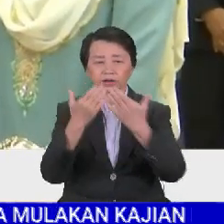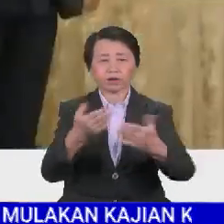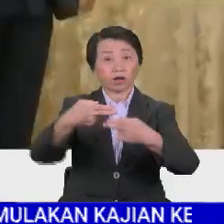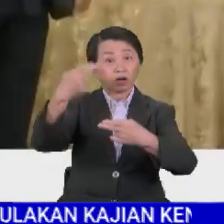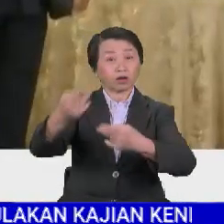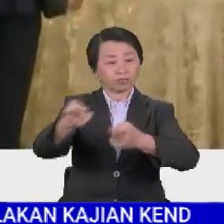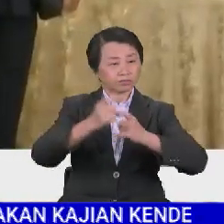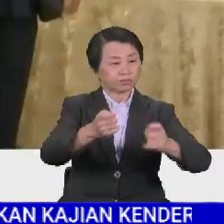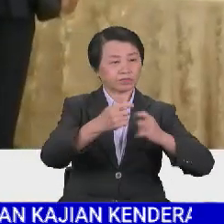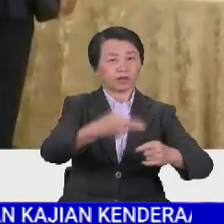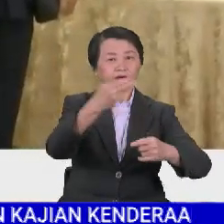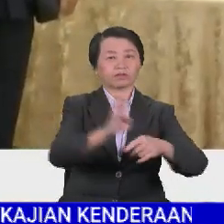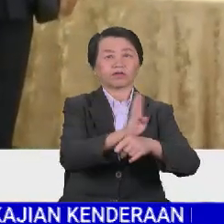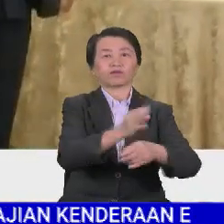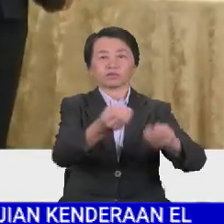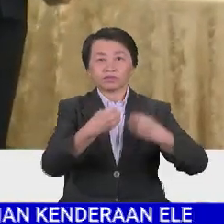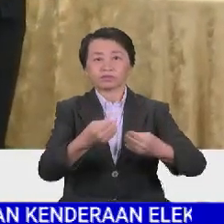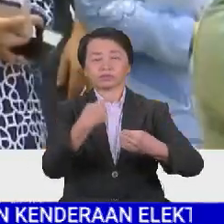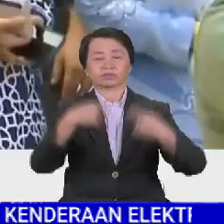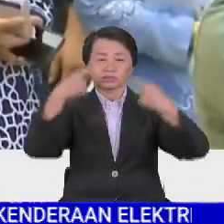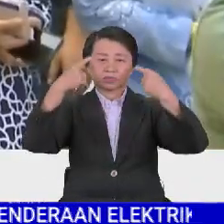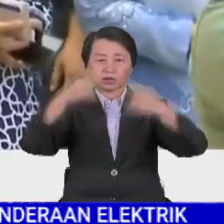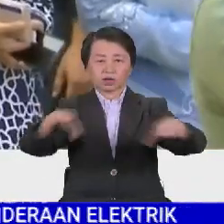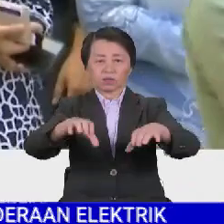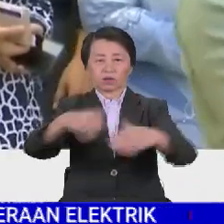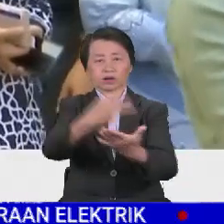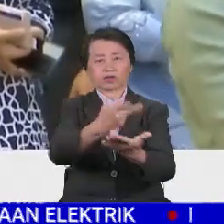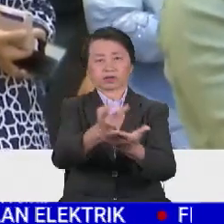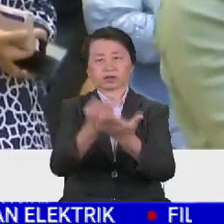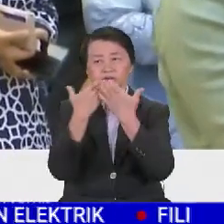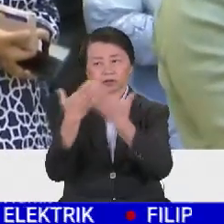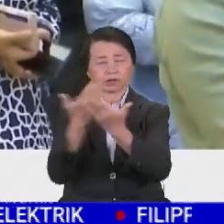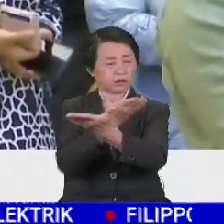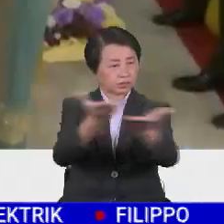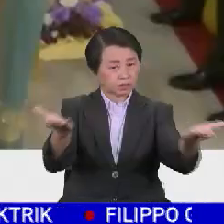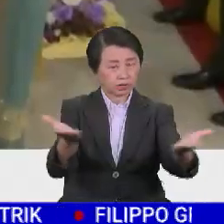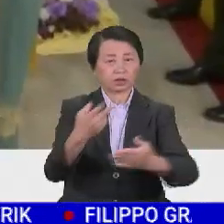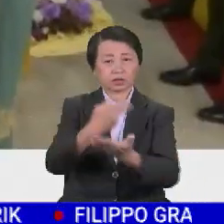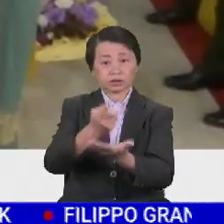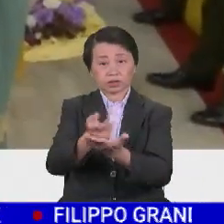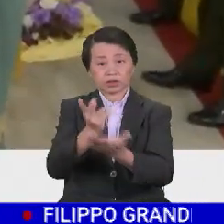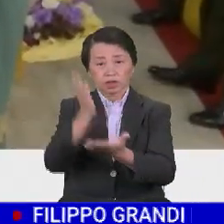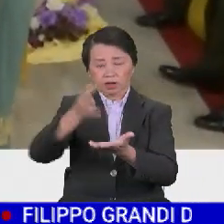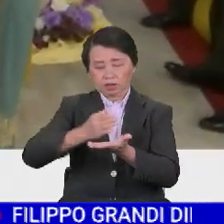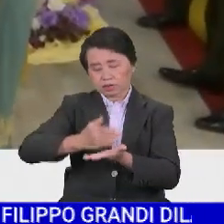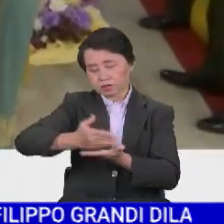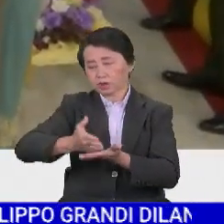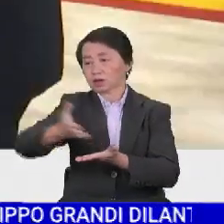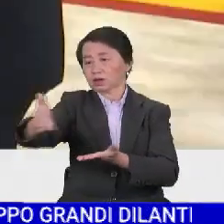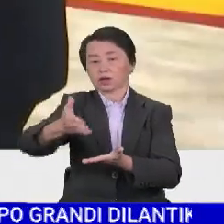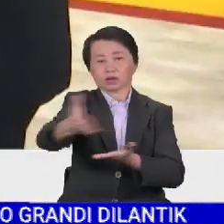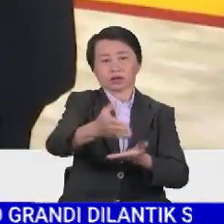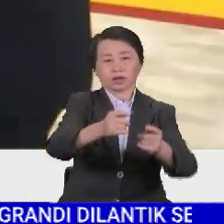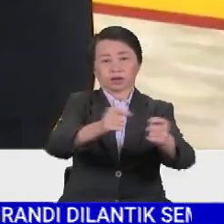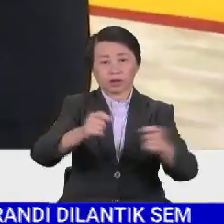kasih kepada semua pihak terlibat dalam menjayakan pembuatan kek berkenaan. Kek ini akan diagihkan kepada beberapa